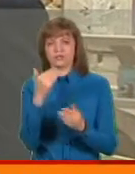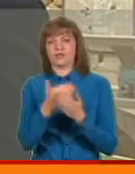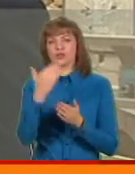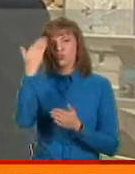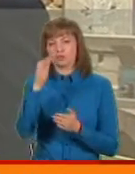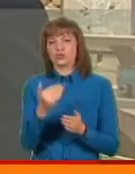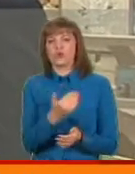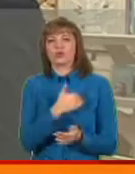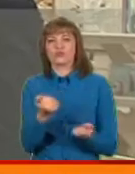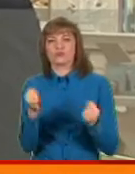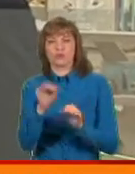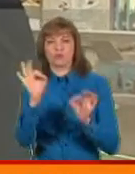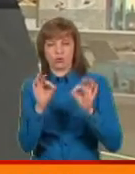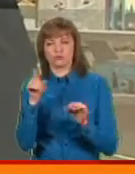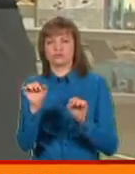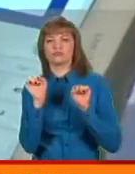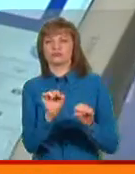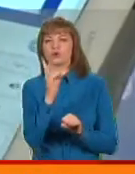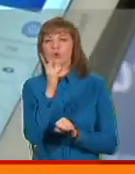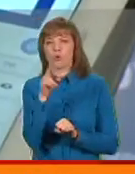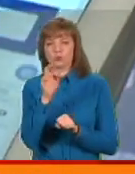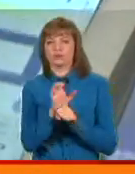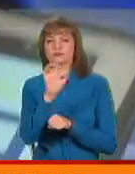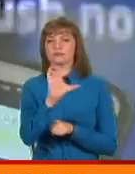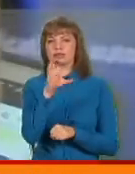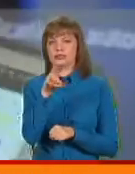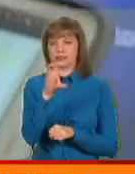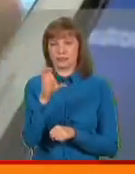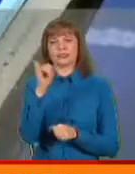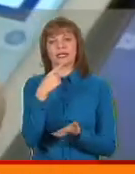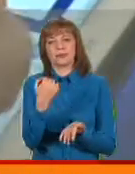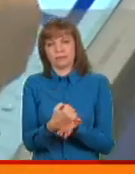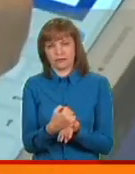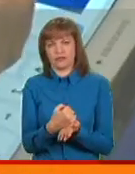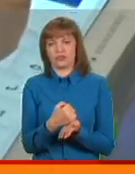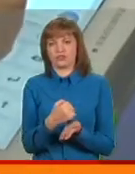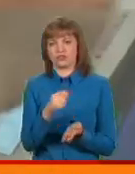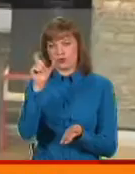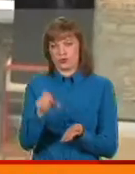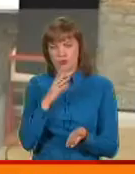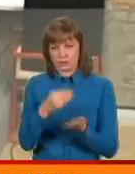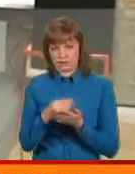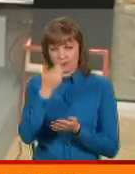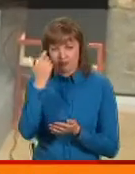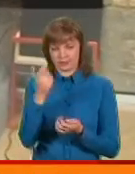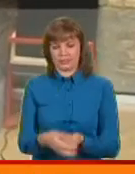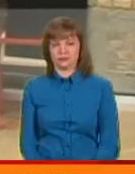охочих поцупити бонуси, номер захищає код, який надісланий смс-кою і підтверджує особу свого власника.